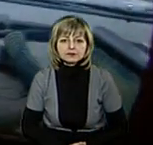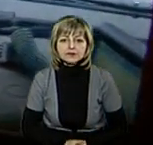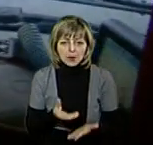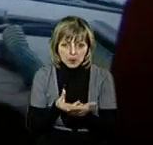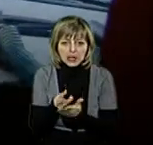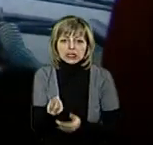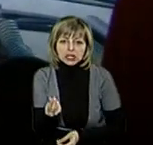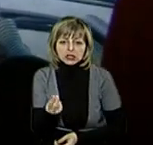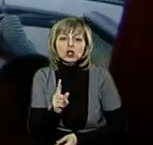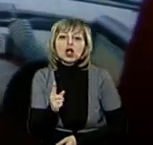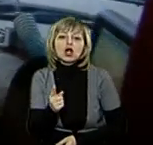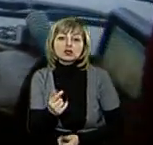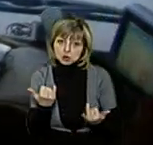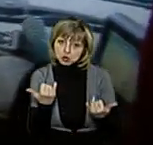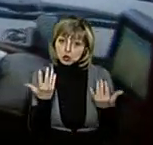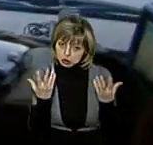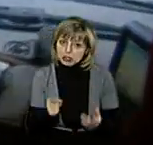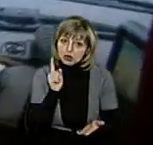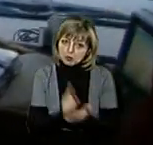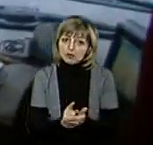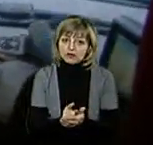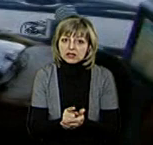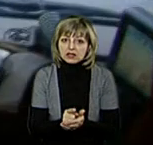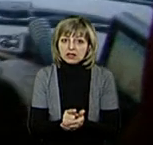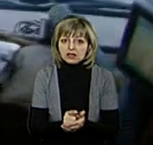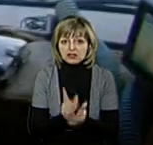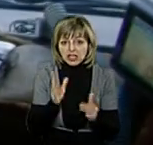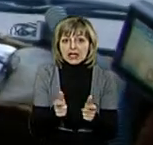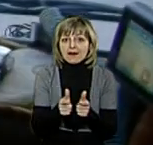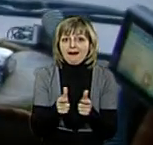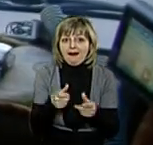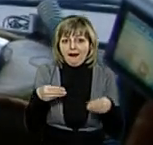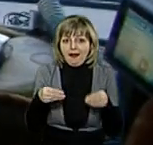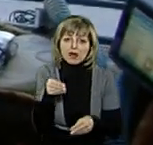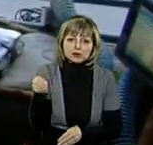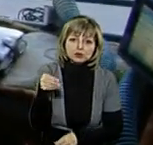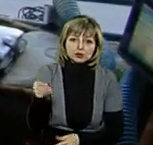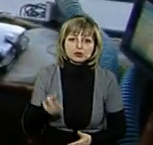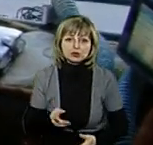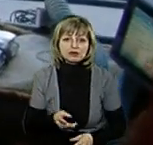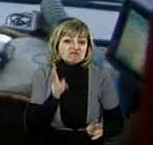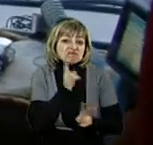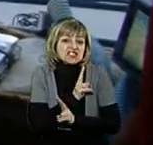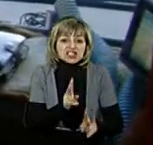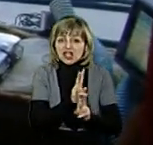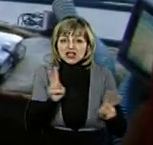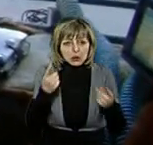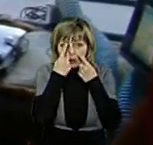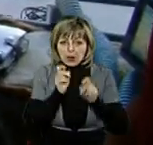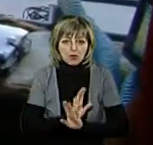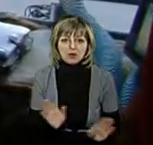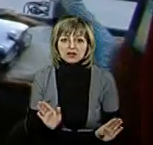Так. А чому з сьогоднішнього дня має бути тільки електронна оплата? Не знаю, ніхто не говорив, не